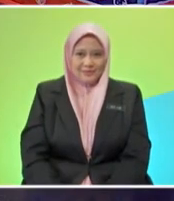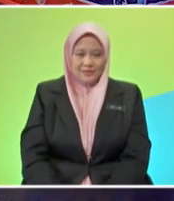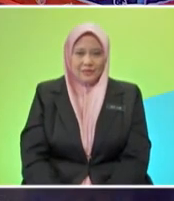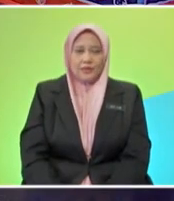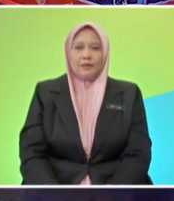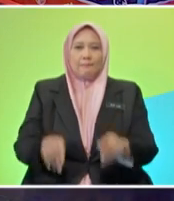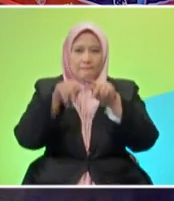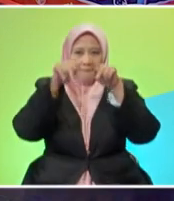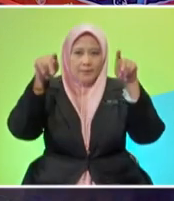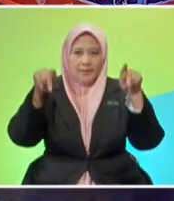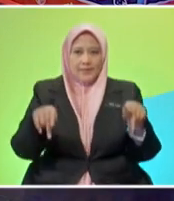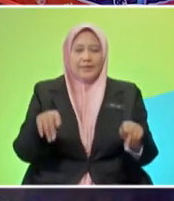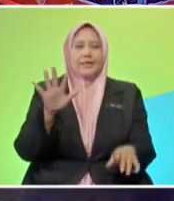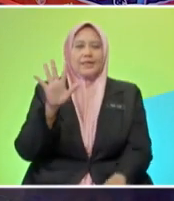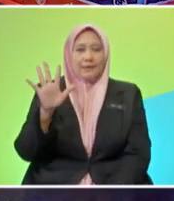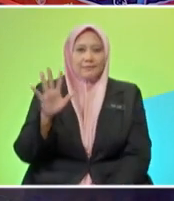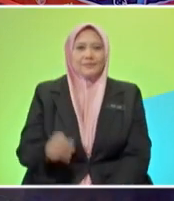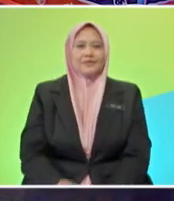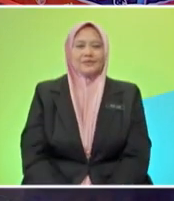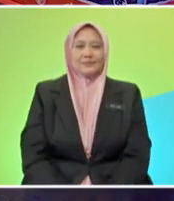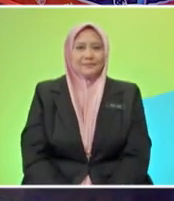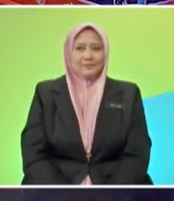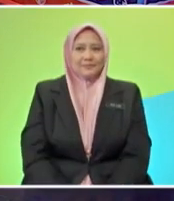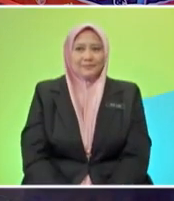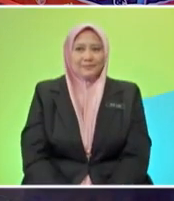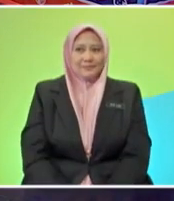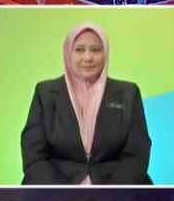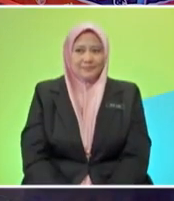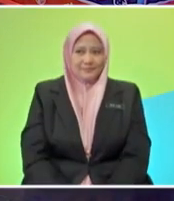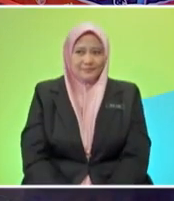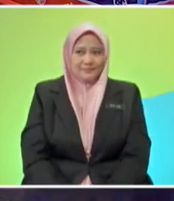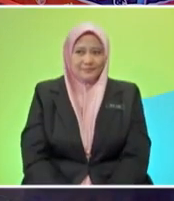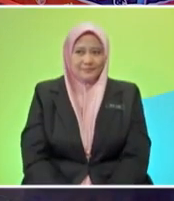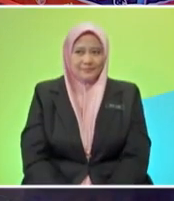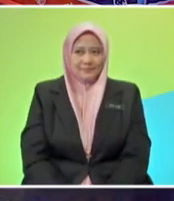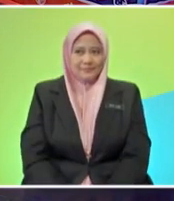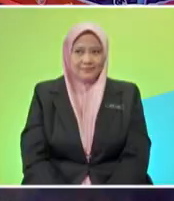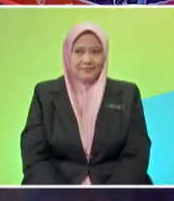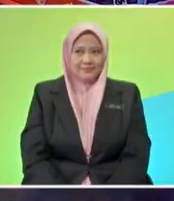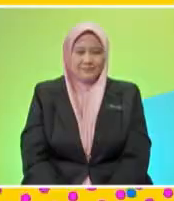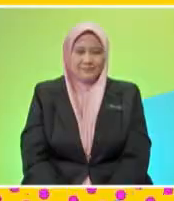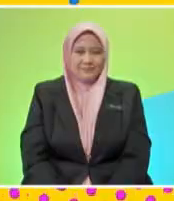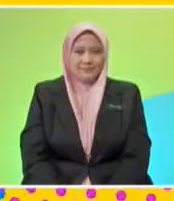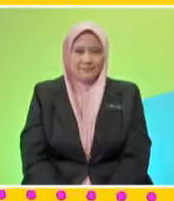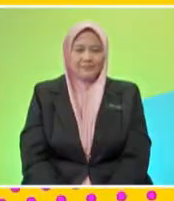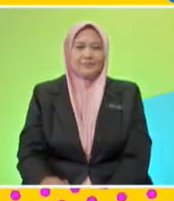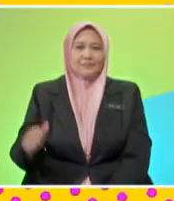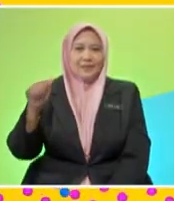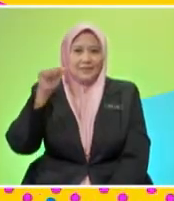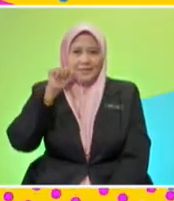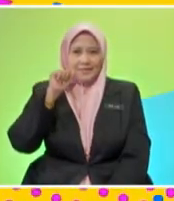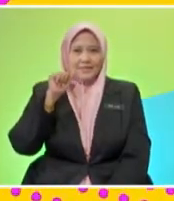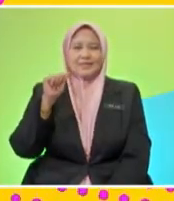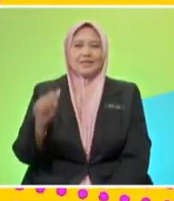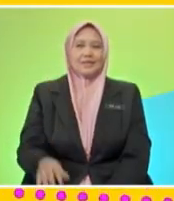5. Ada lagi mana-mana murid yang nak cuba ataupun murid di rumah? Angkat tangan. Ha. Okey, kita nampak Azahra di situ. Ha, sila nyatakan